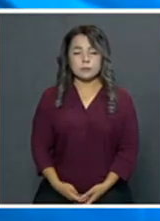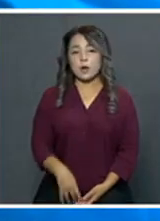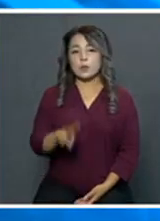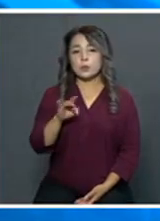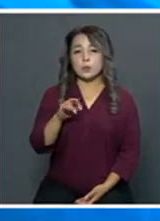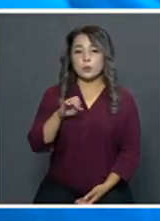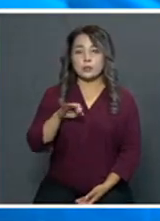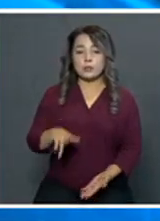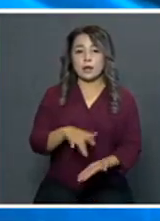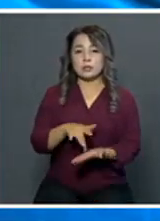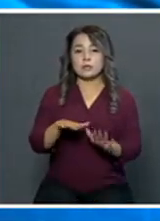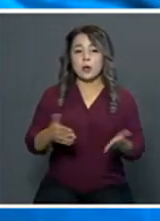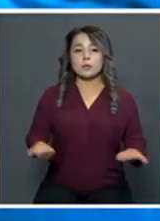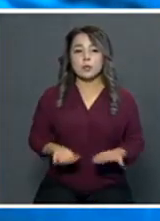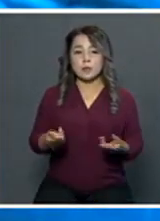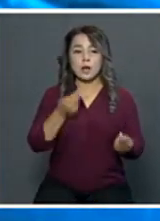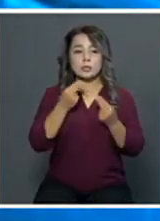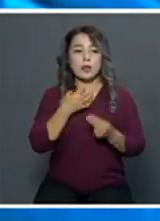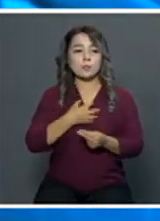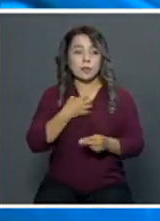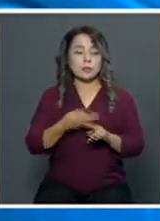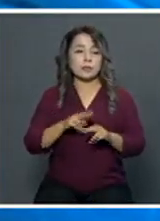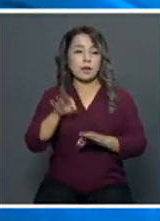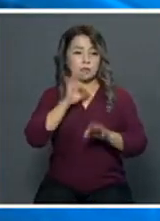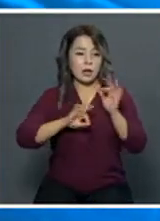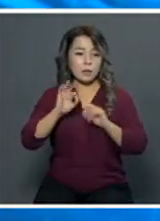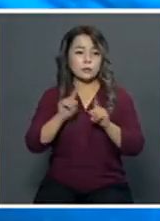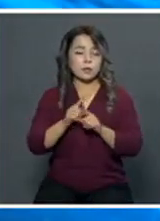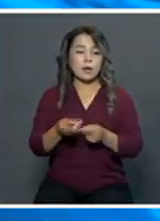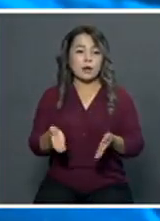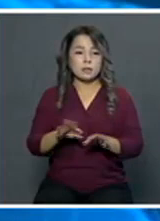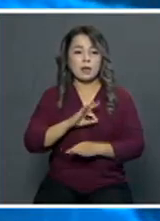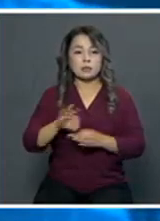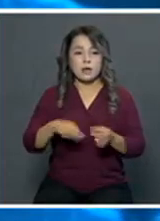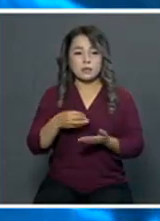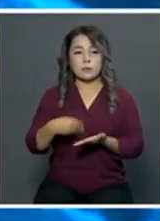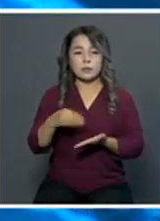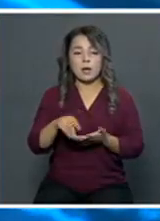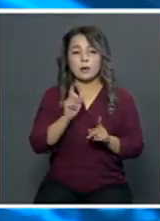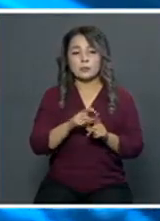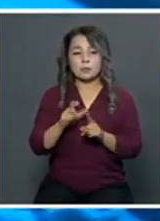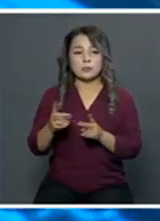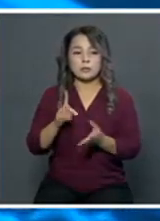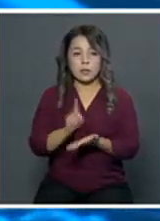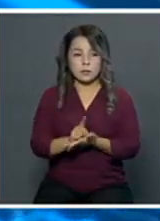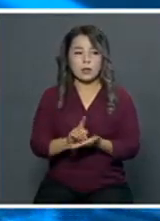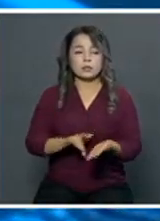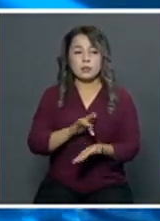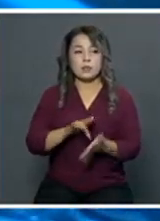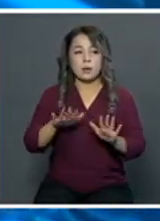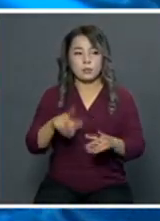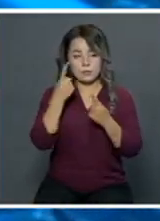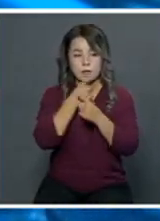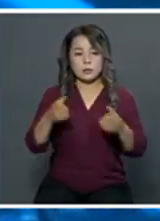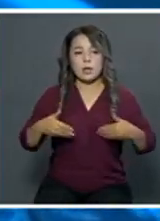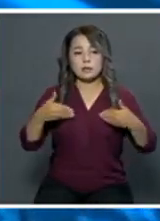Нұрсұлтан қаласының тұрғындары қажетті азық түлігі мен дәрі-дәрмегін бүгіннен қалдырмай артығымен сатып алып қойғаны дұрыс. Шаһар әкімдігі халыққа осылай